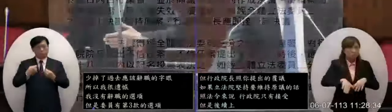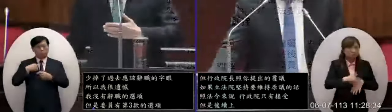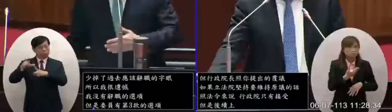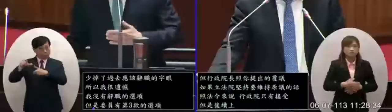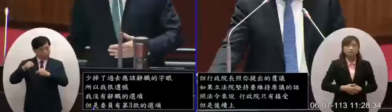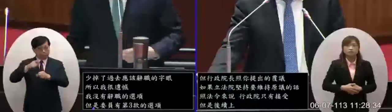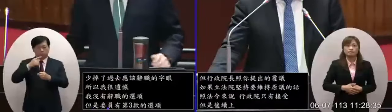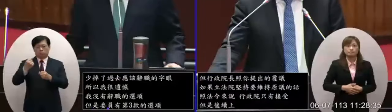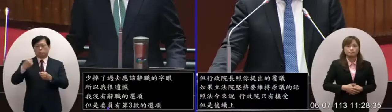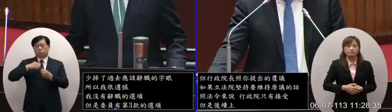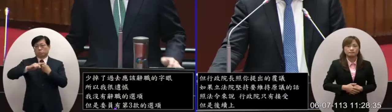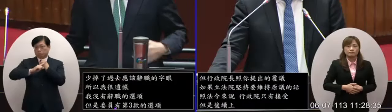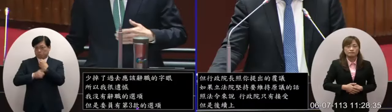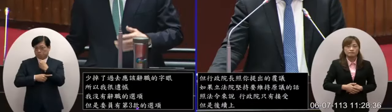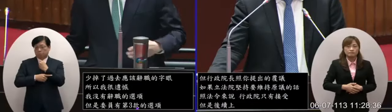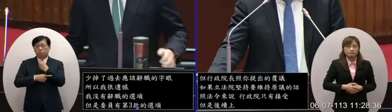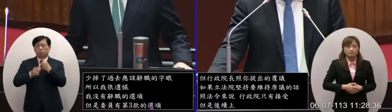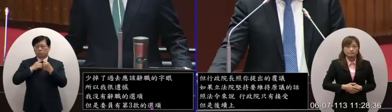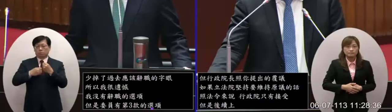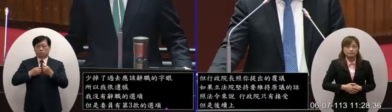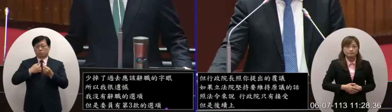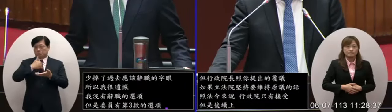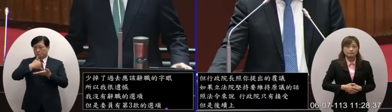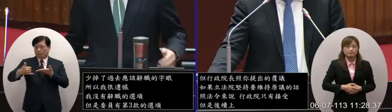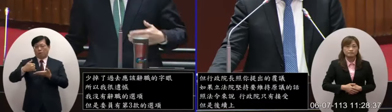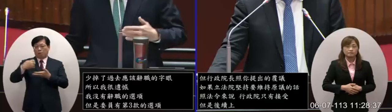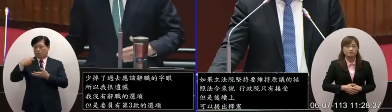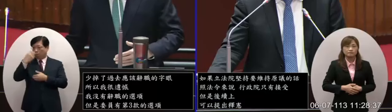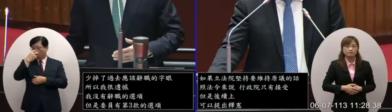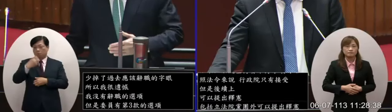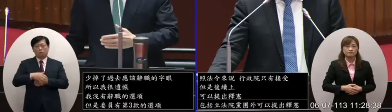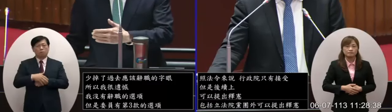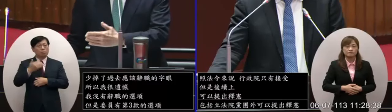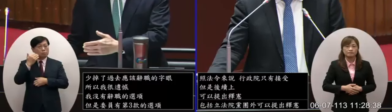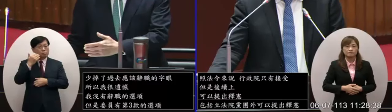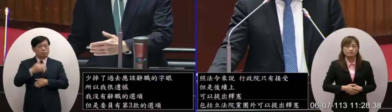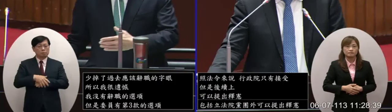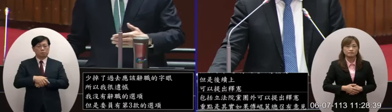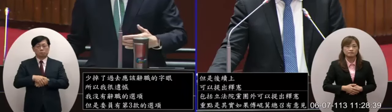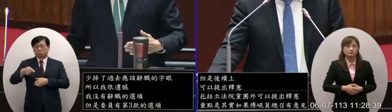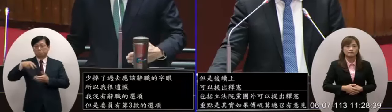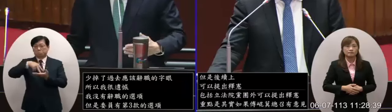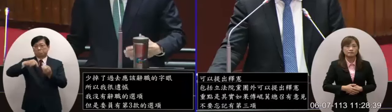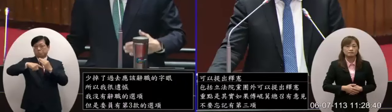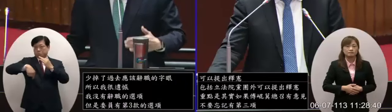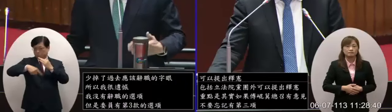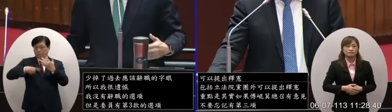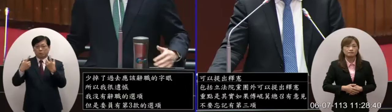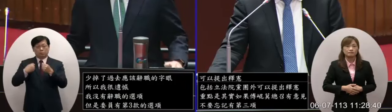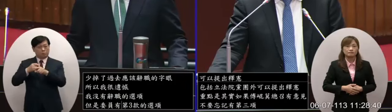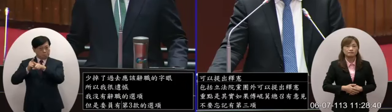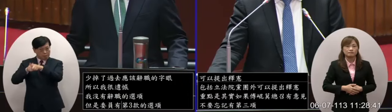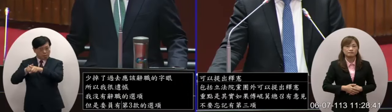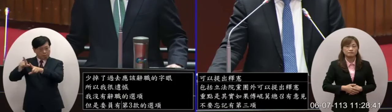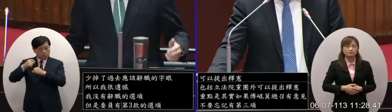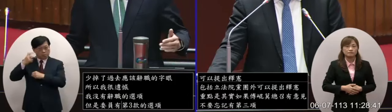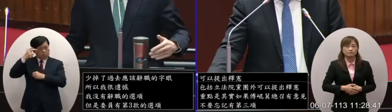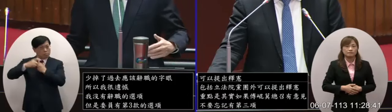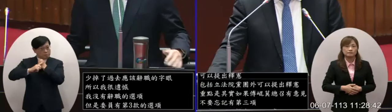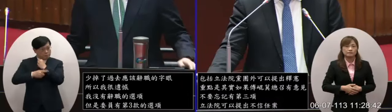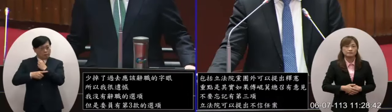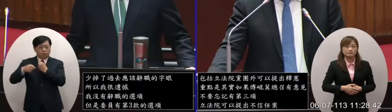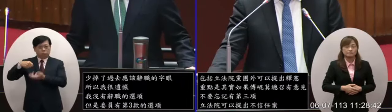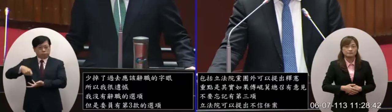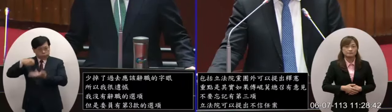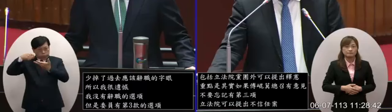的就是同一个条文来提出复议啊，那如果说大院也依照宪法的程序提